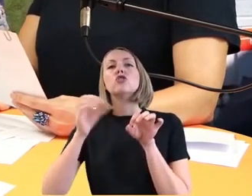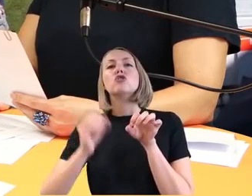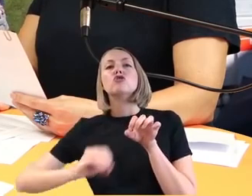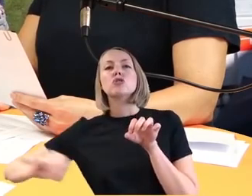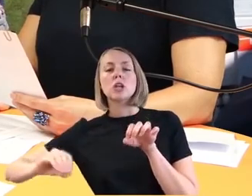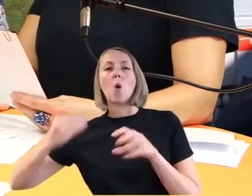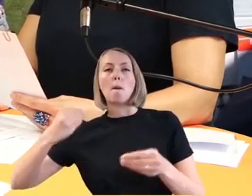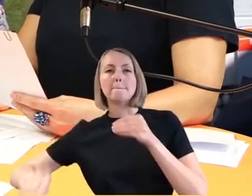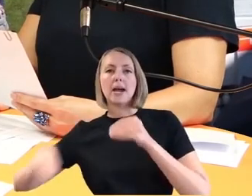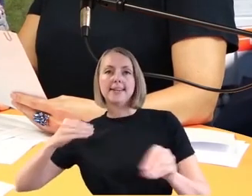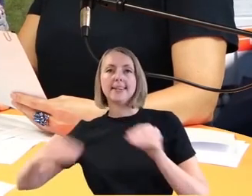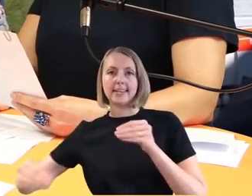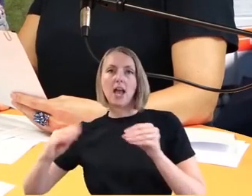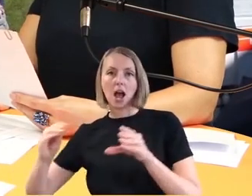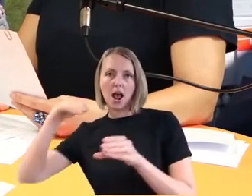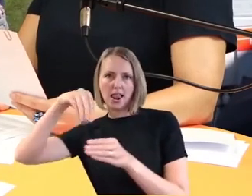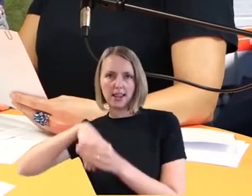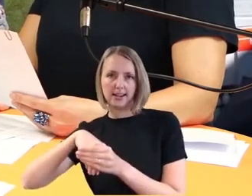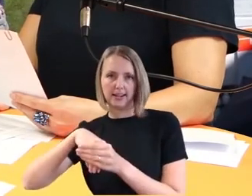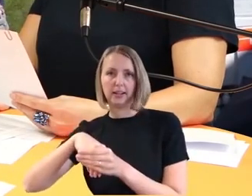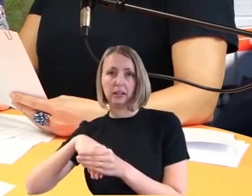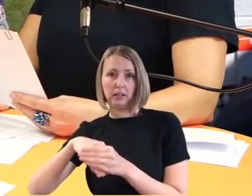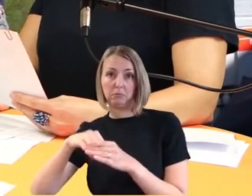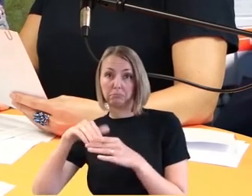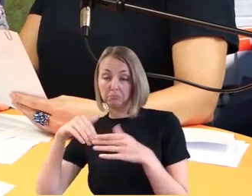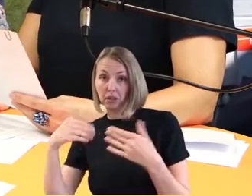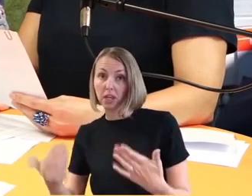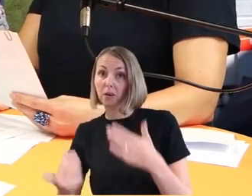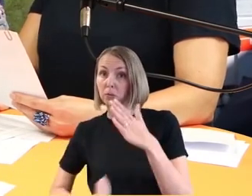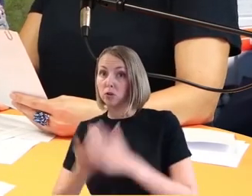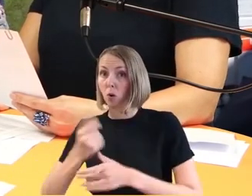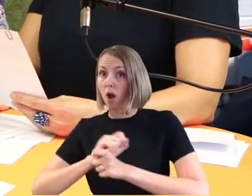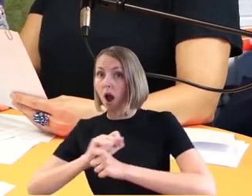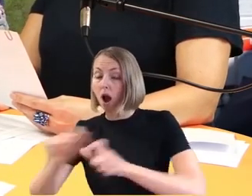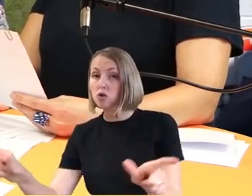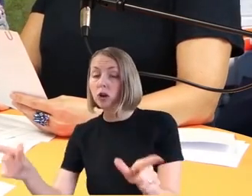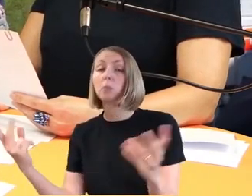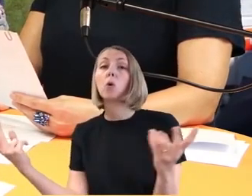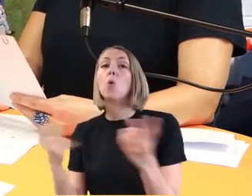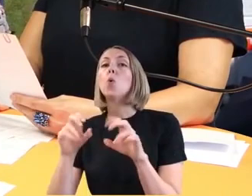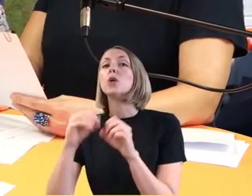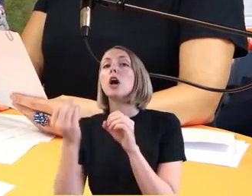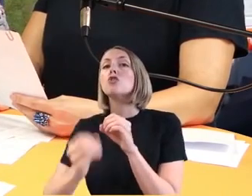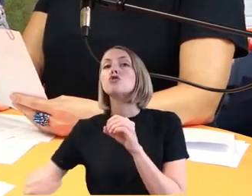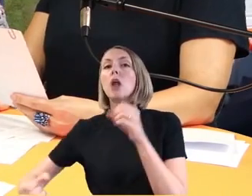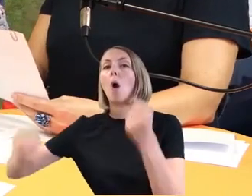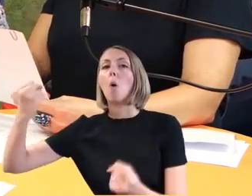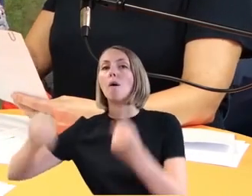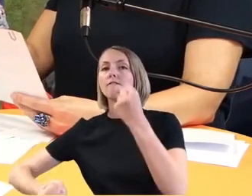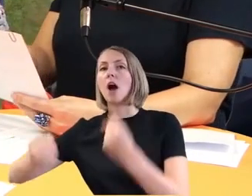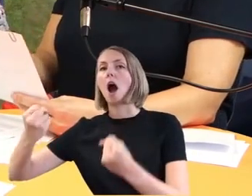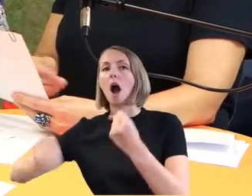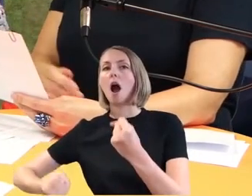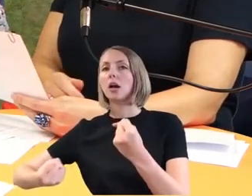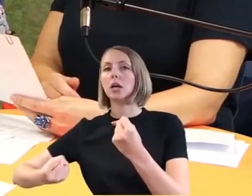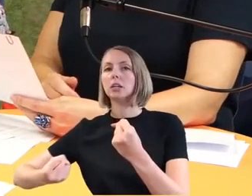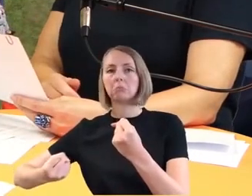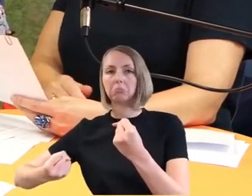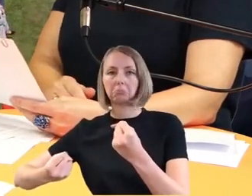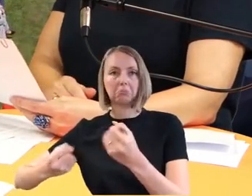Schlauchmaterial und wird es diesbezüglich eine neue Ausschreibung geben oder wird das Schlauchwagenkonzept nicht weiter verfolgt? Doch,